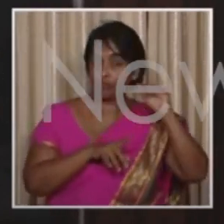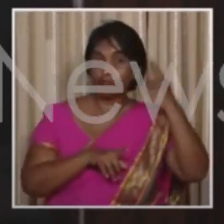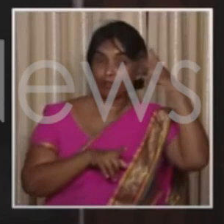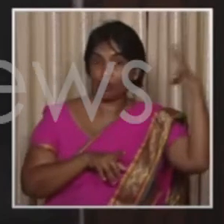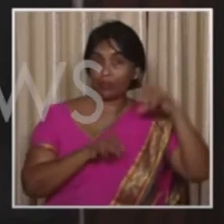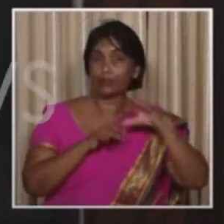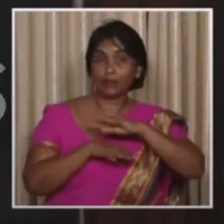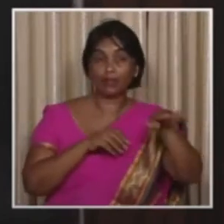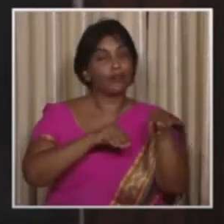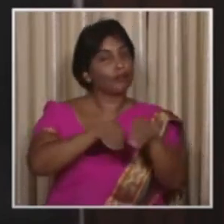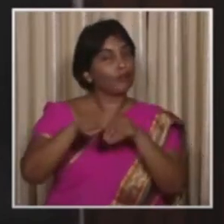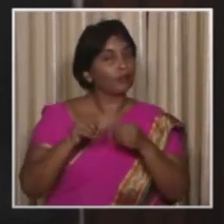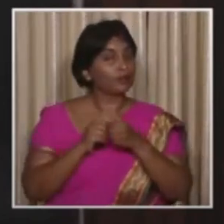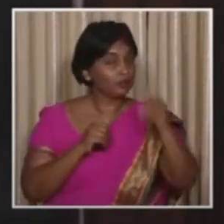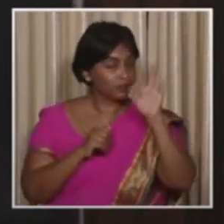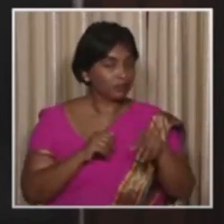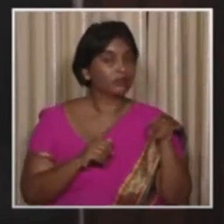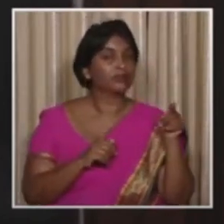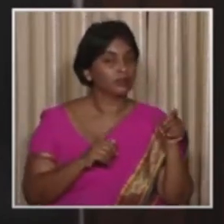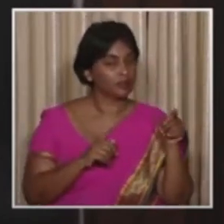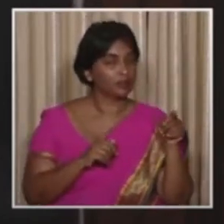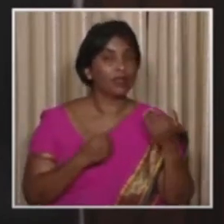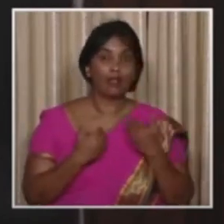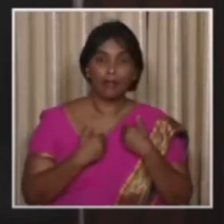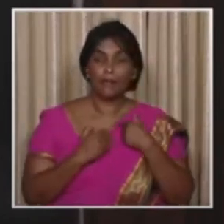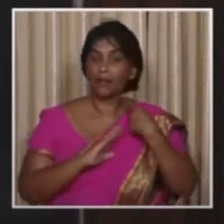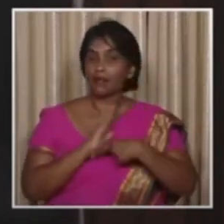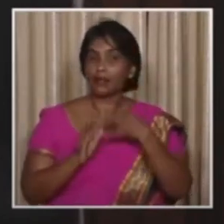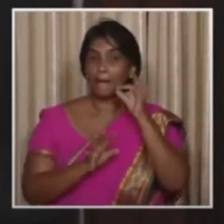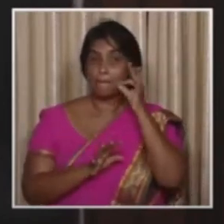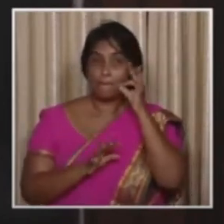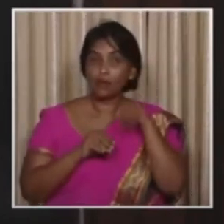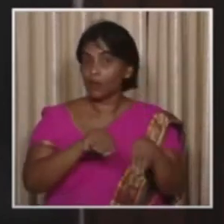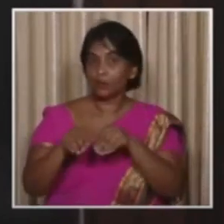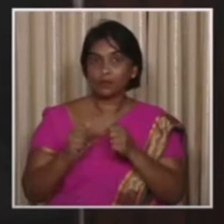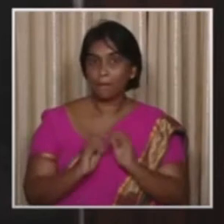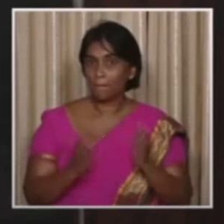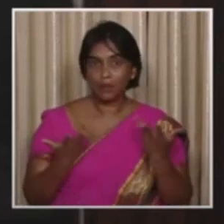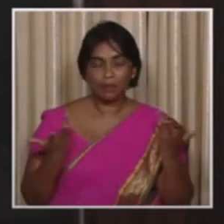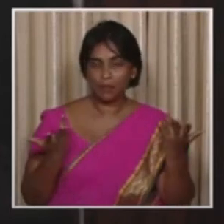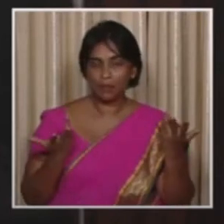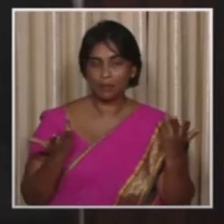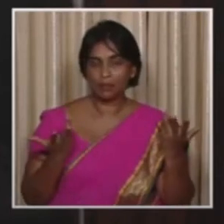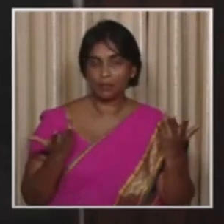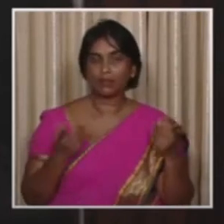කාන්තාරේ ගොවිතැන් කරන්න පටන් ගත්තා නම් අපිට අපේ රටේ පරිප්පු හිටවන්න පටන් ගන්න බැරිද